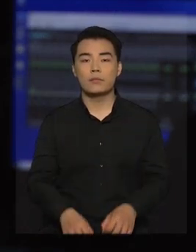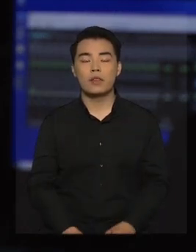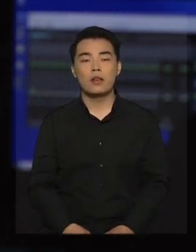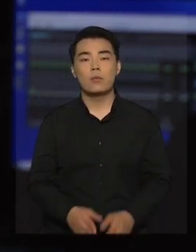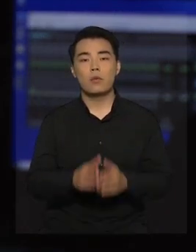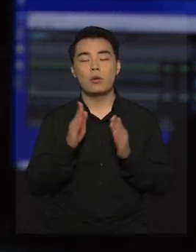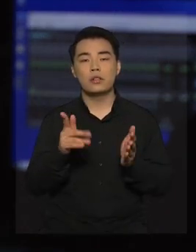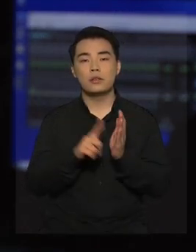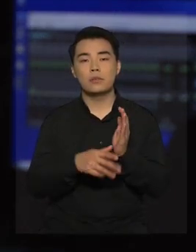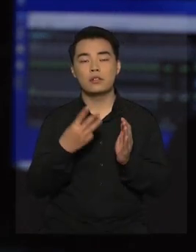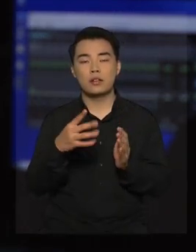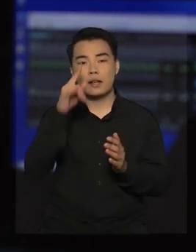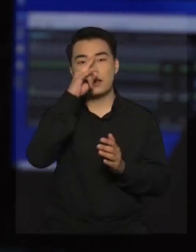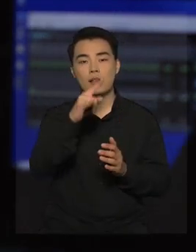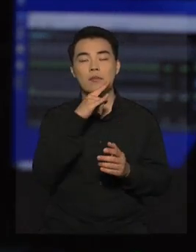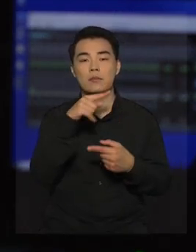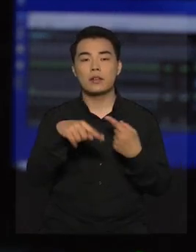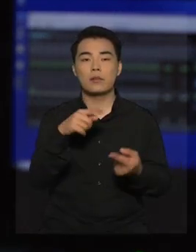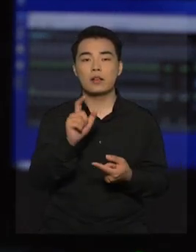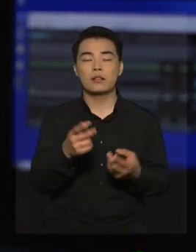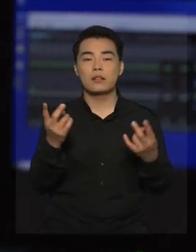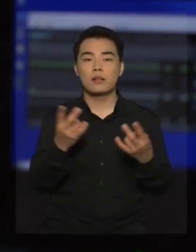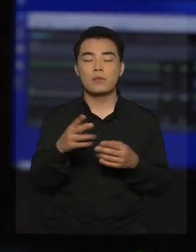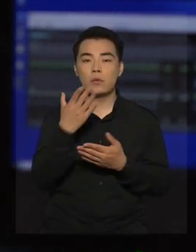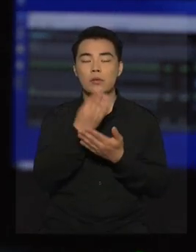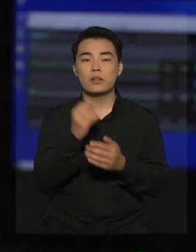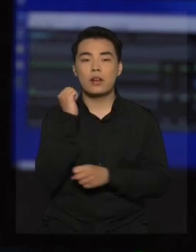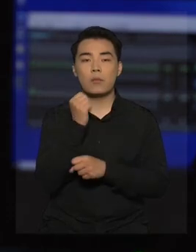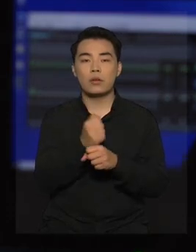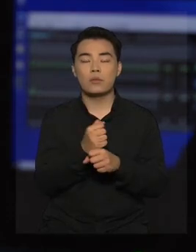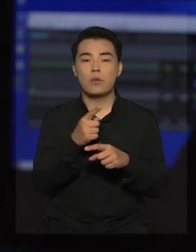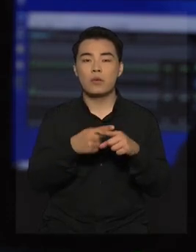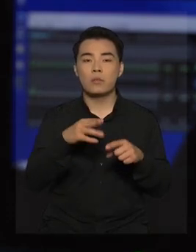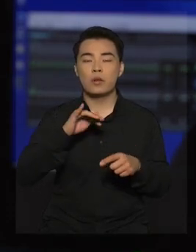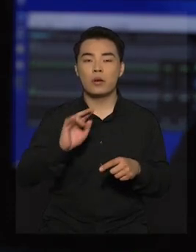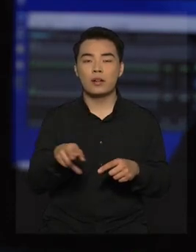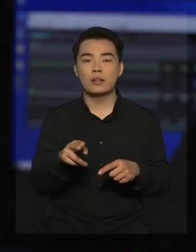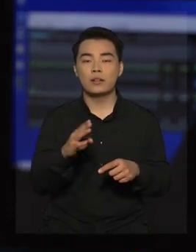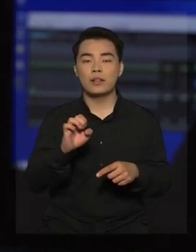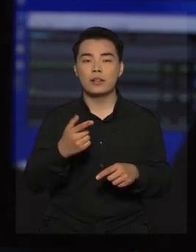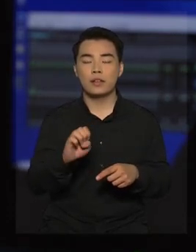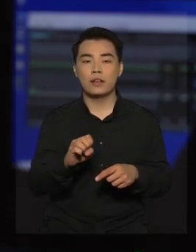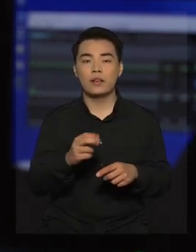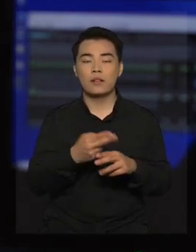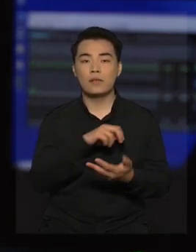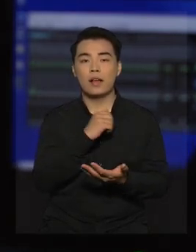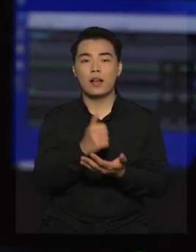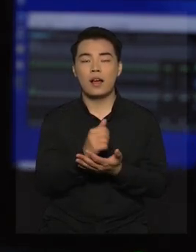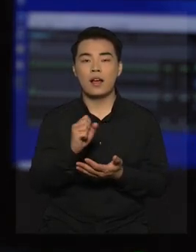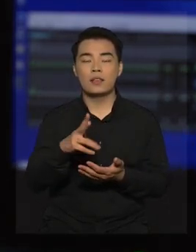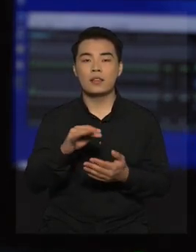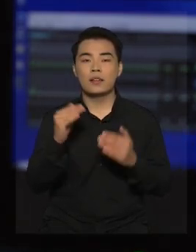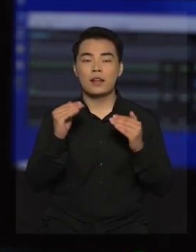Более 73 казахстанских предприятий должны своим работникам порядка 1,5 миллиардов тенге. Возглавляет